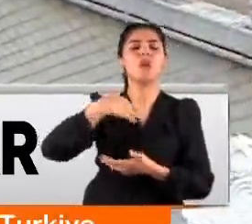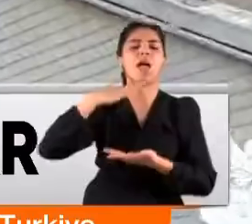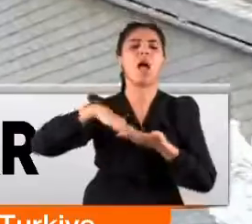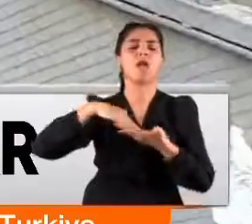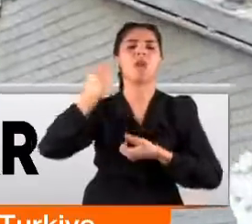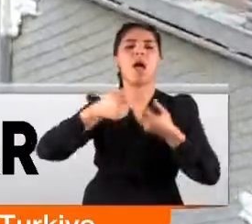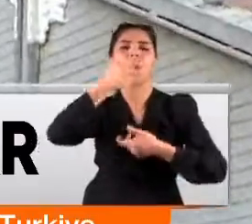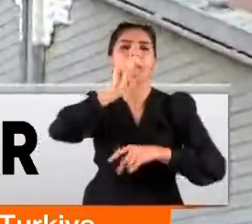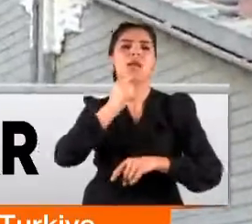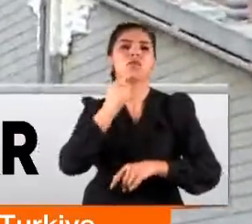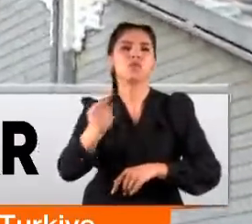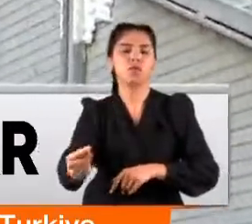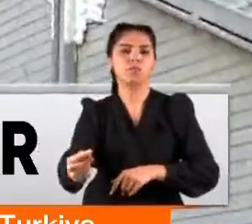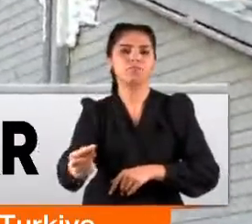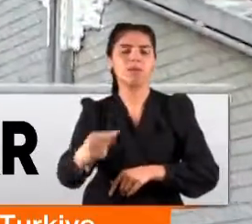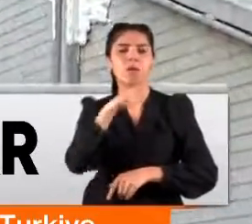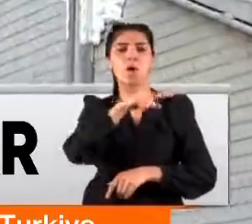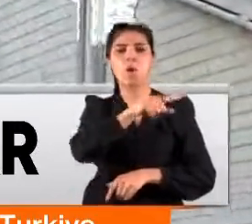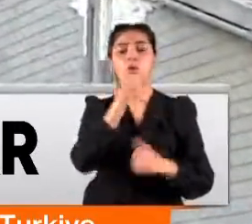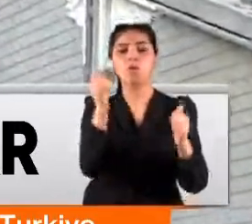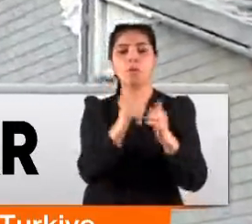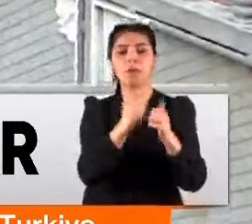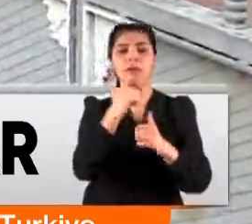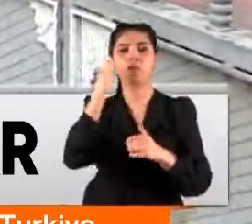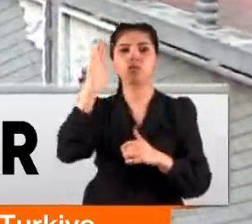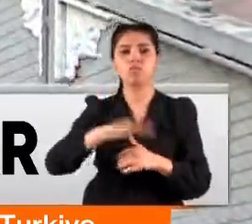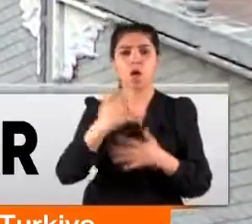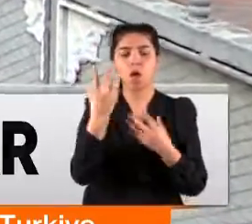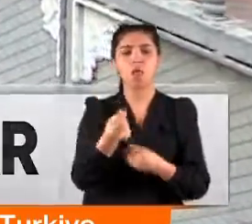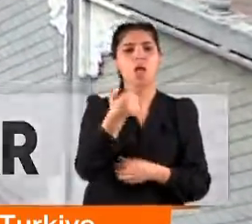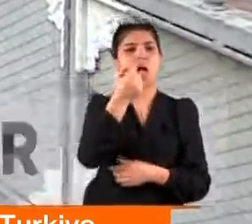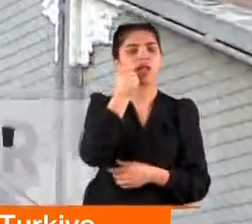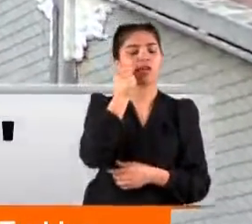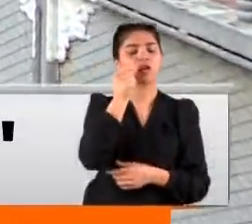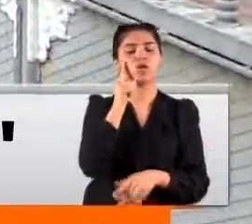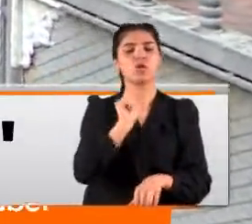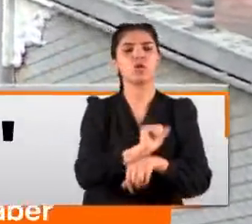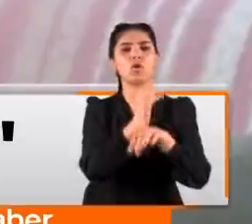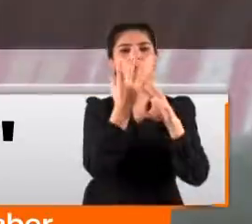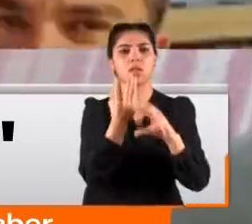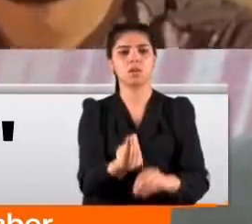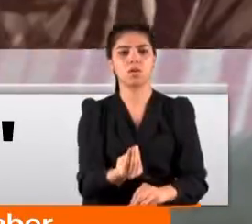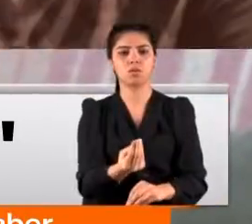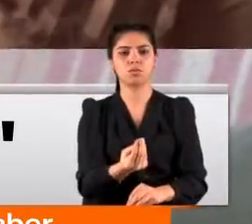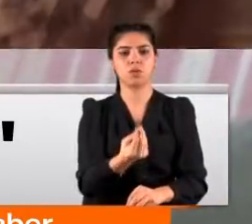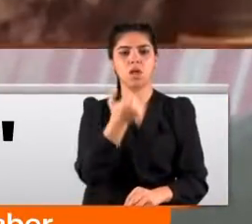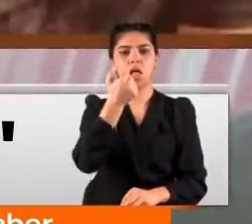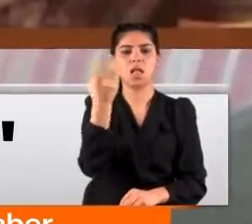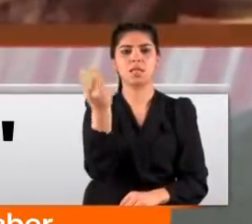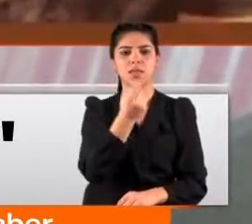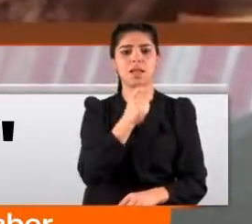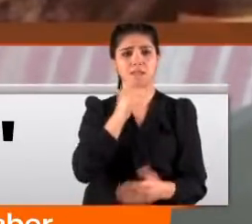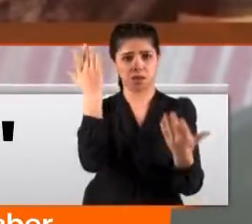aracına benzettiğini söyledi. Onunla birlikte yaşları küçük olan 6 kişi daha gözaltına alındı. 6 el yanlışlıkla ateş